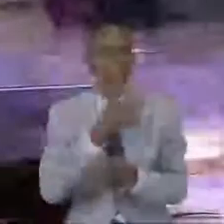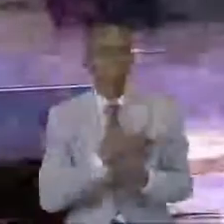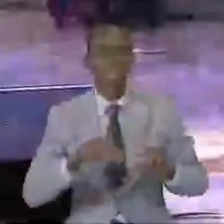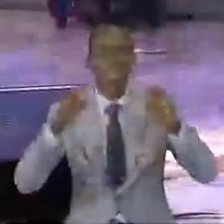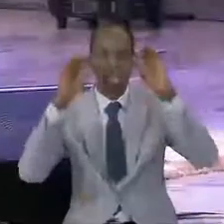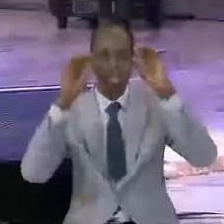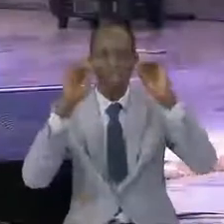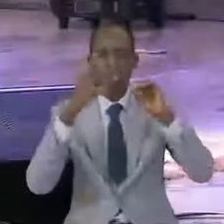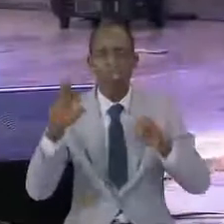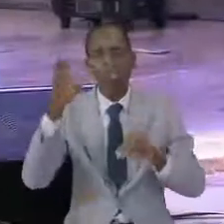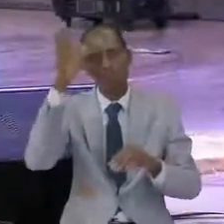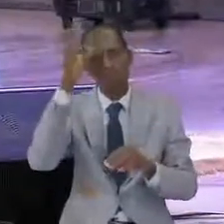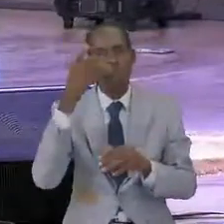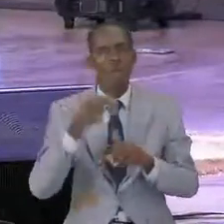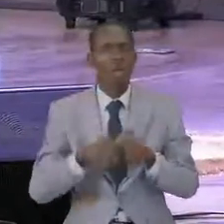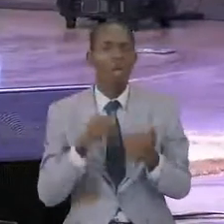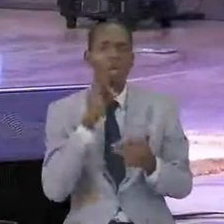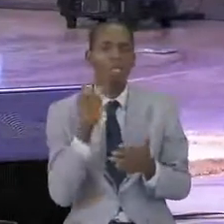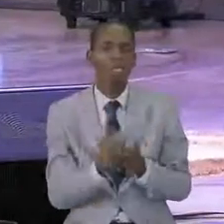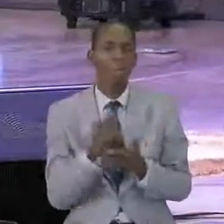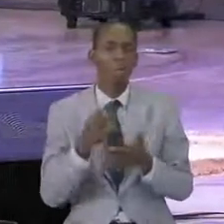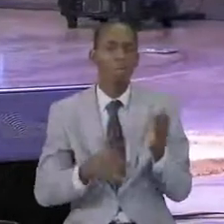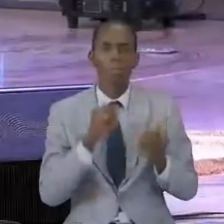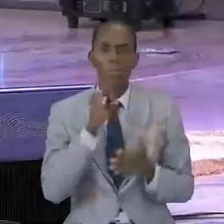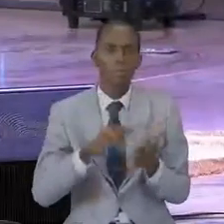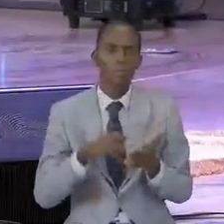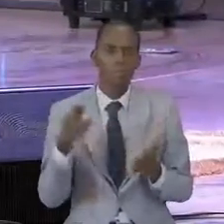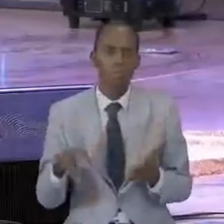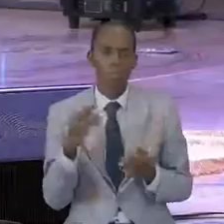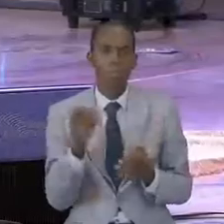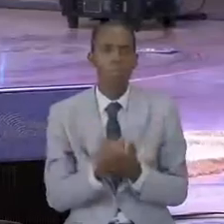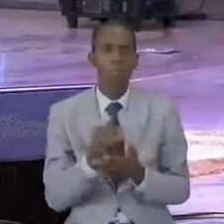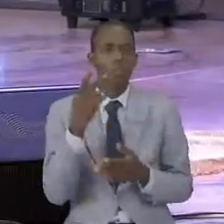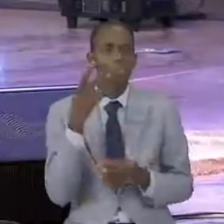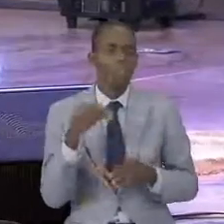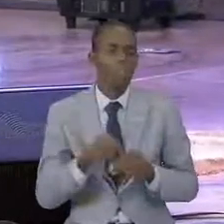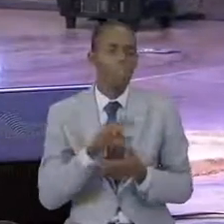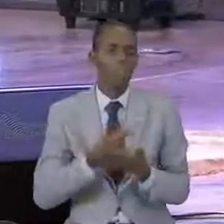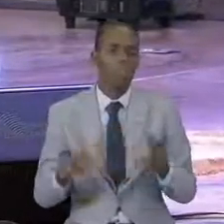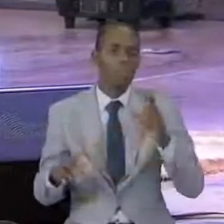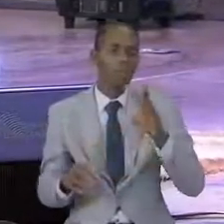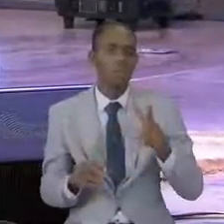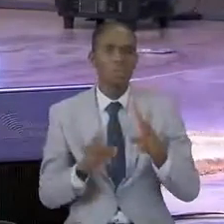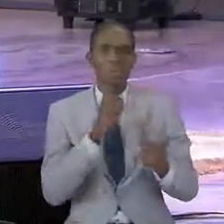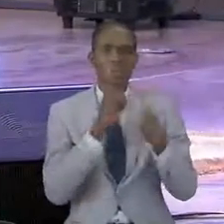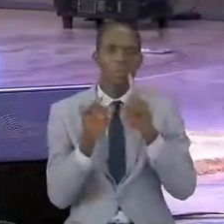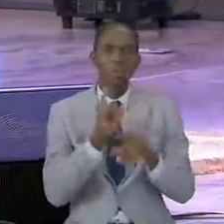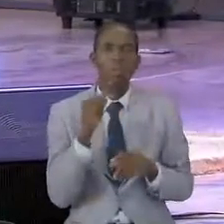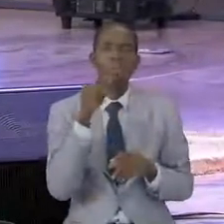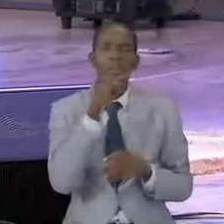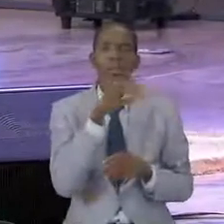comment cela peut-il arriver quel est l'effet sur eux voyons le verset 2 verset 2 par